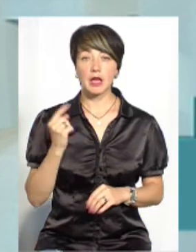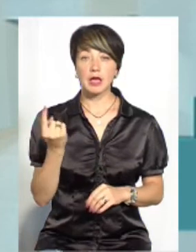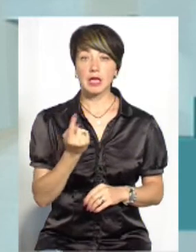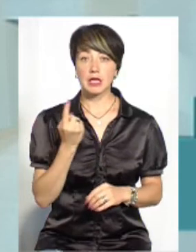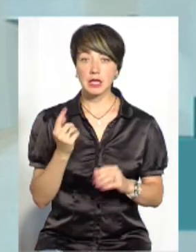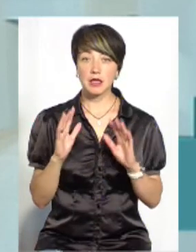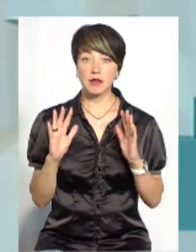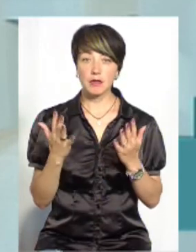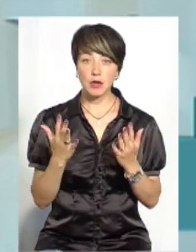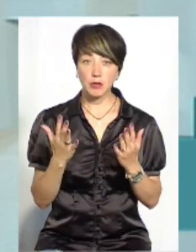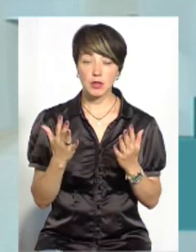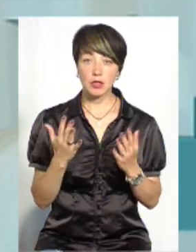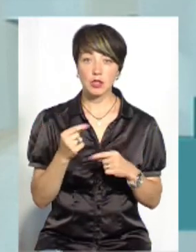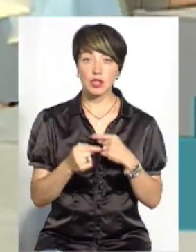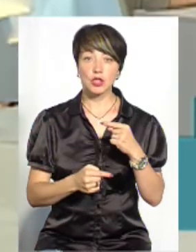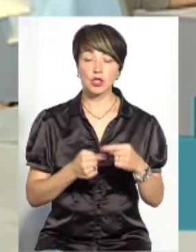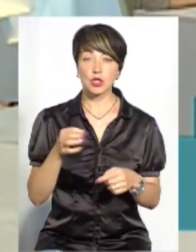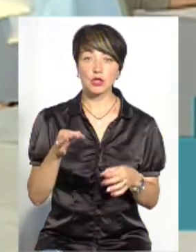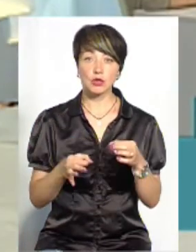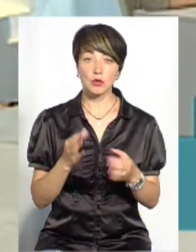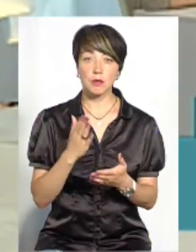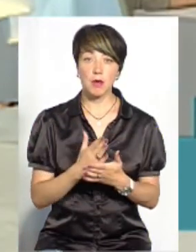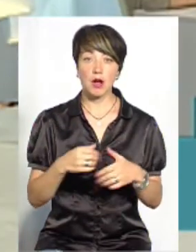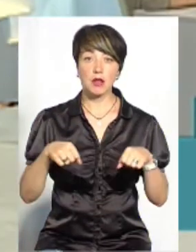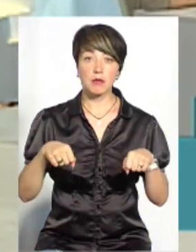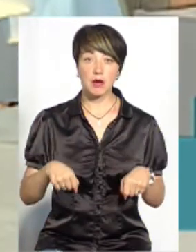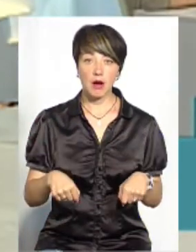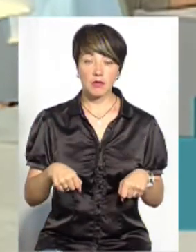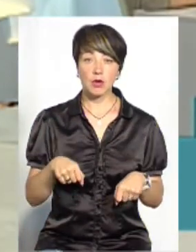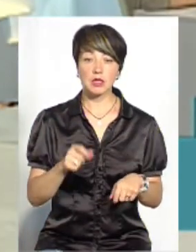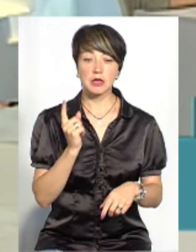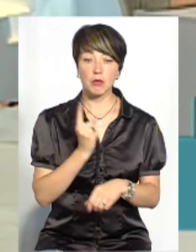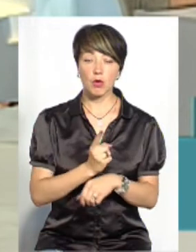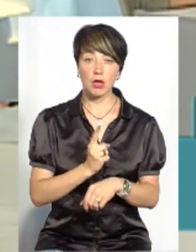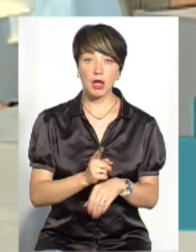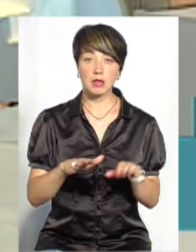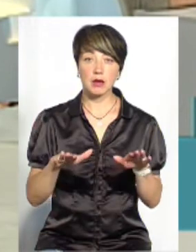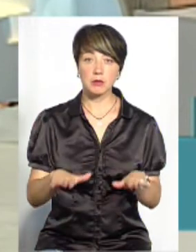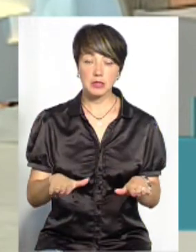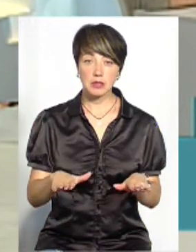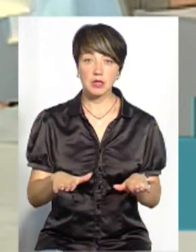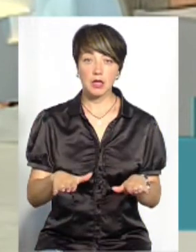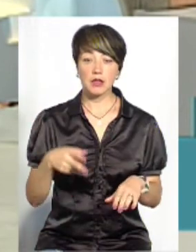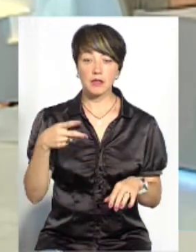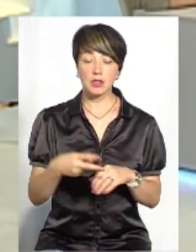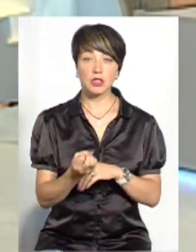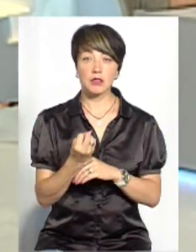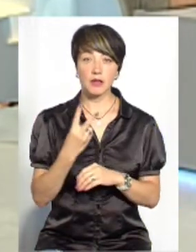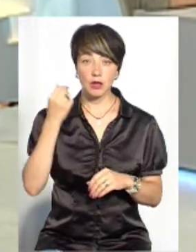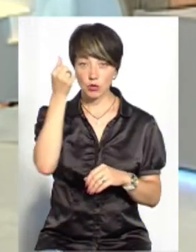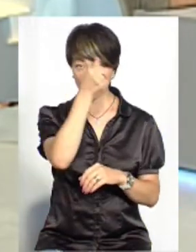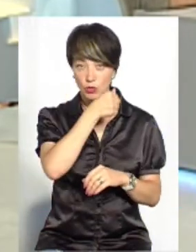Єдиний випадок, тоді ще не через суд ми мали право наші інспектора забороняти на місці розпорядчими документами. В 2012